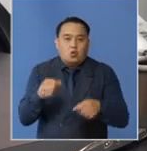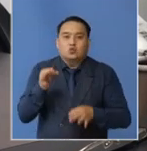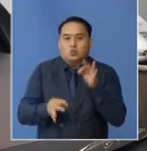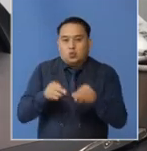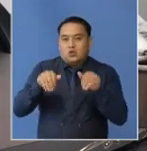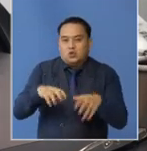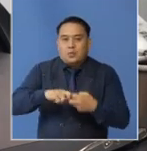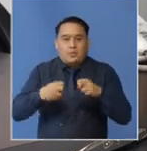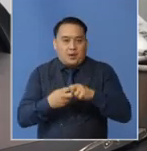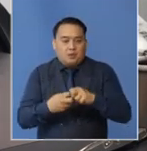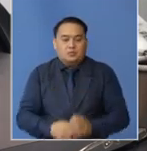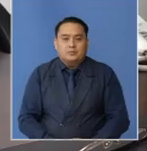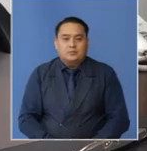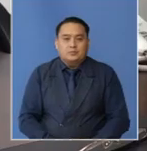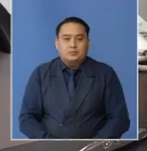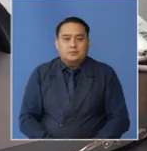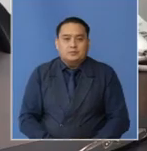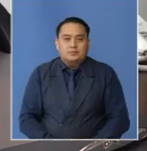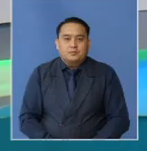порядке решить данные вопросы.